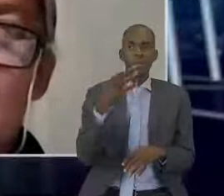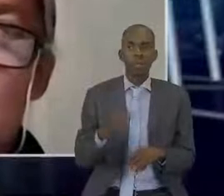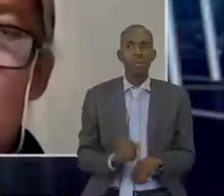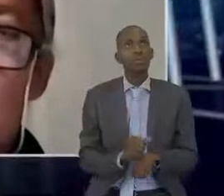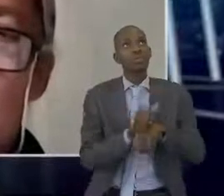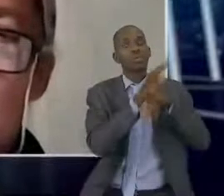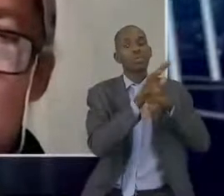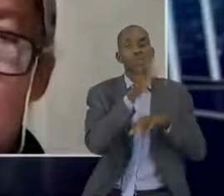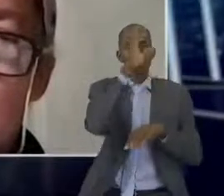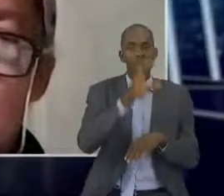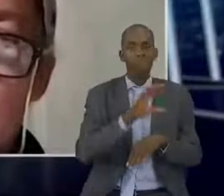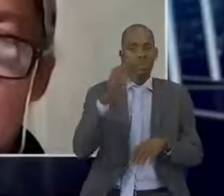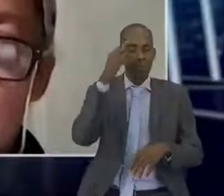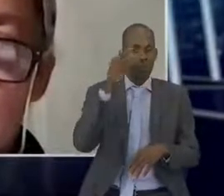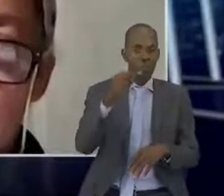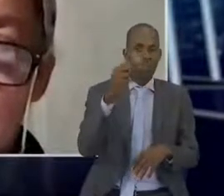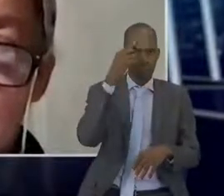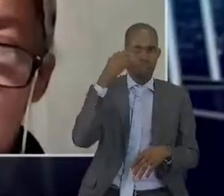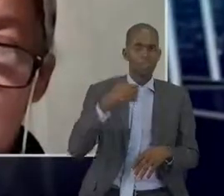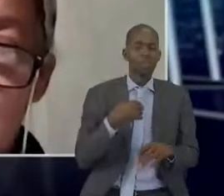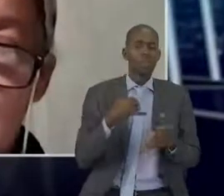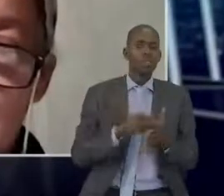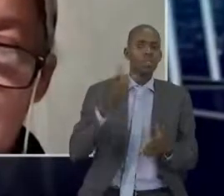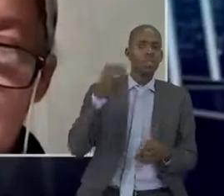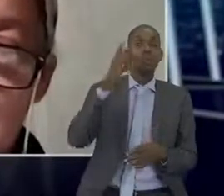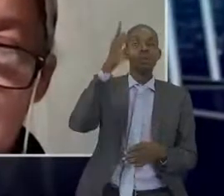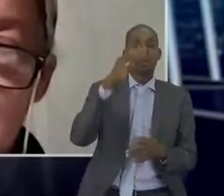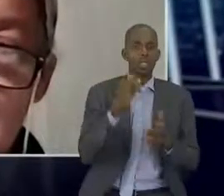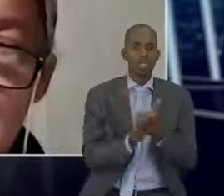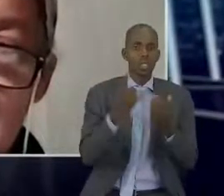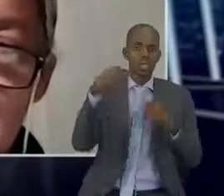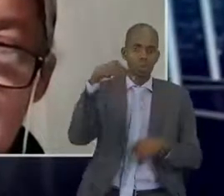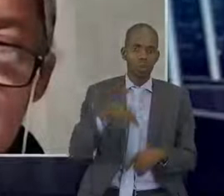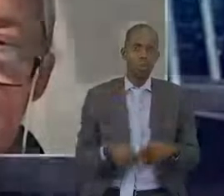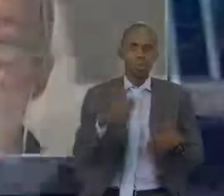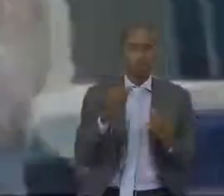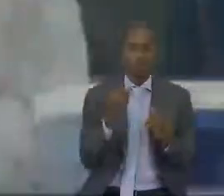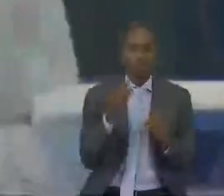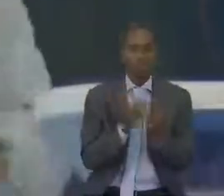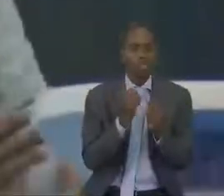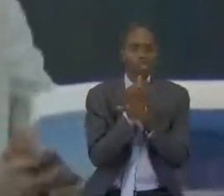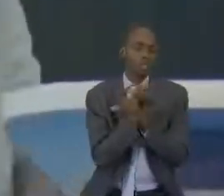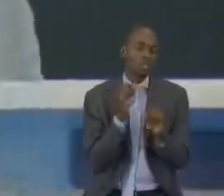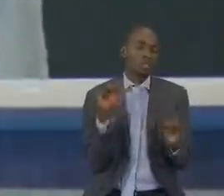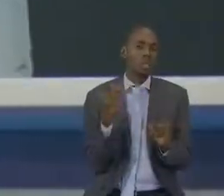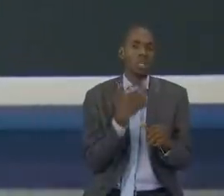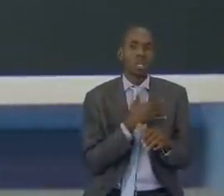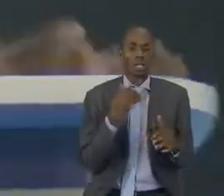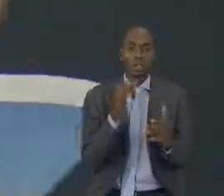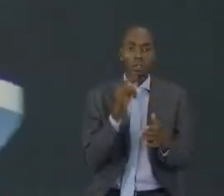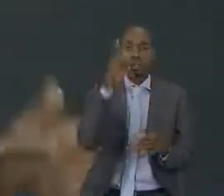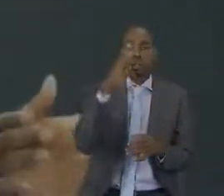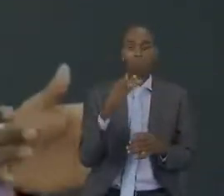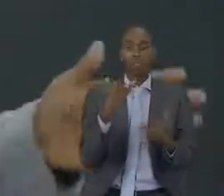Pour toi et pour moi, Dieu qui était descendu par le salut. Et Dieu dit maintenant,